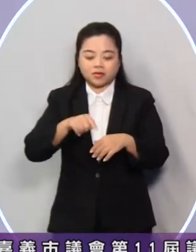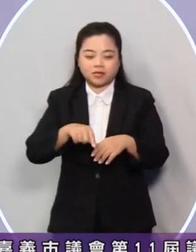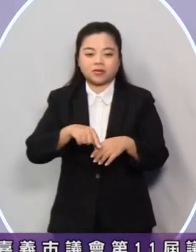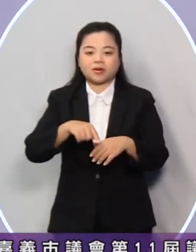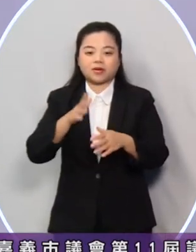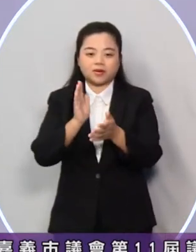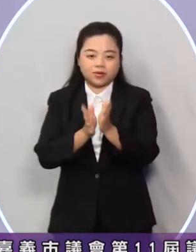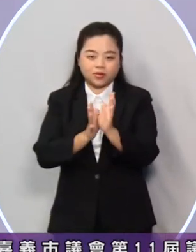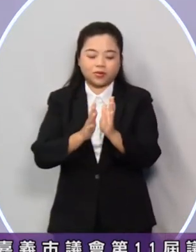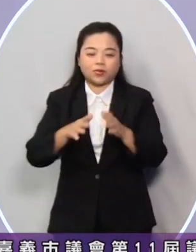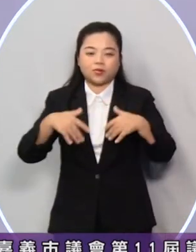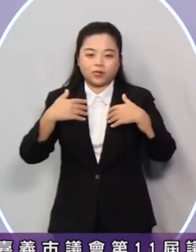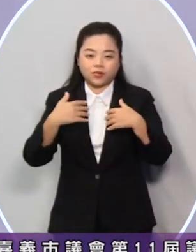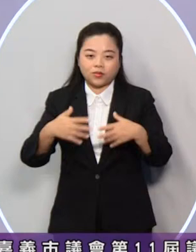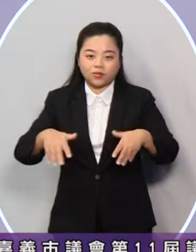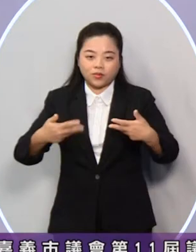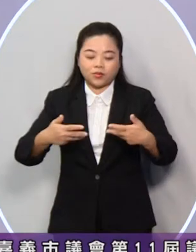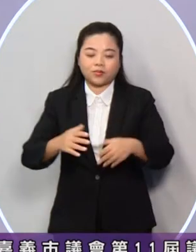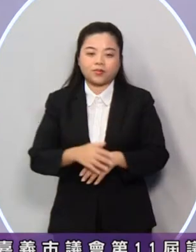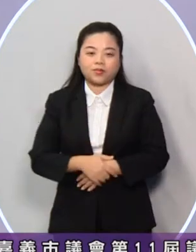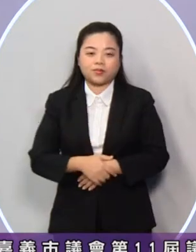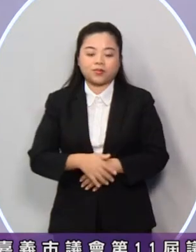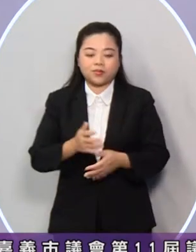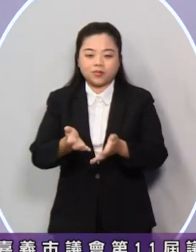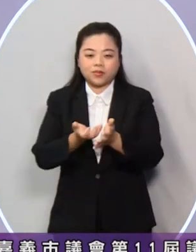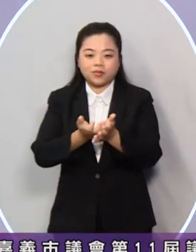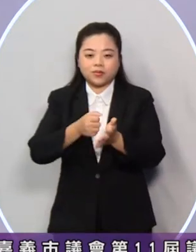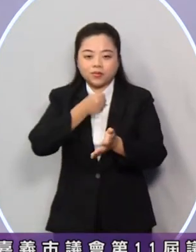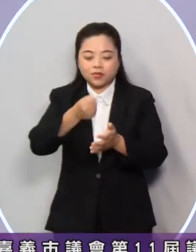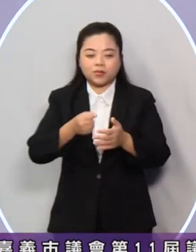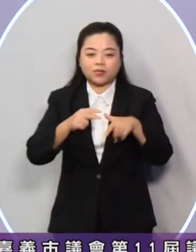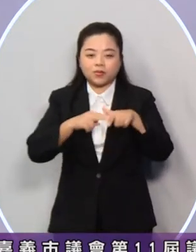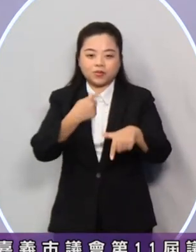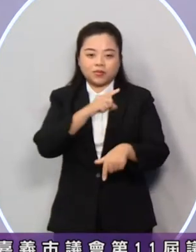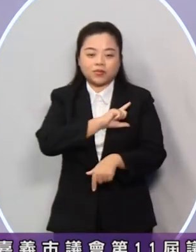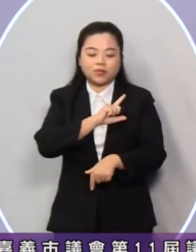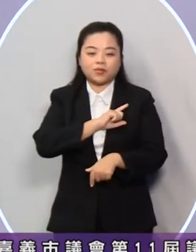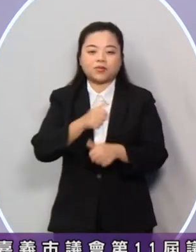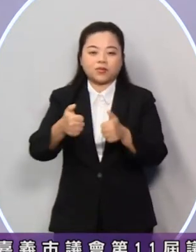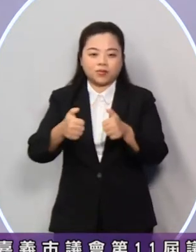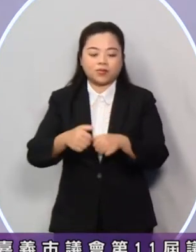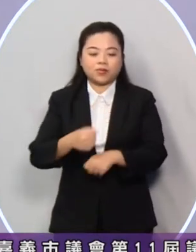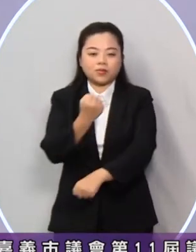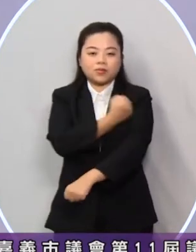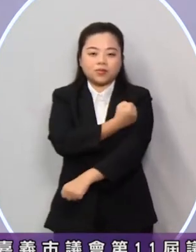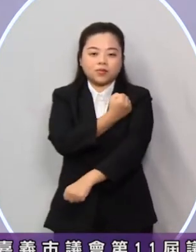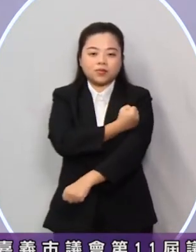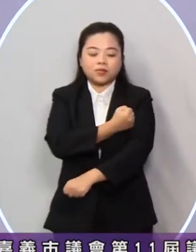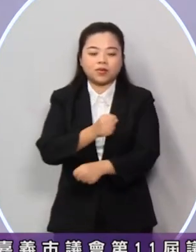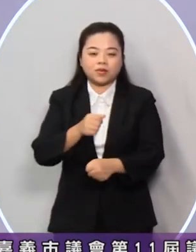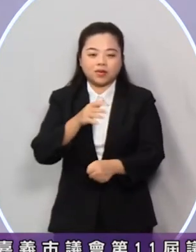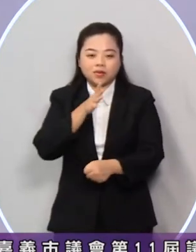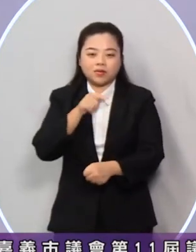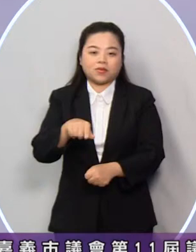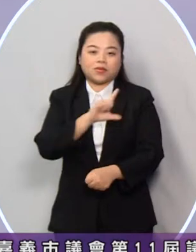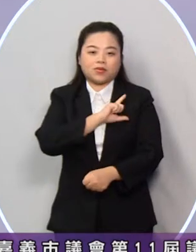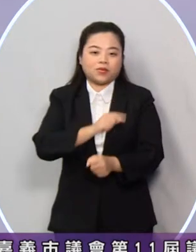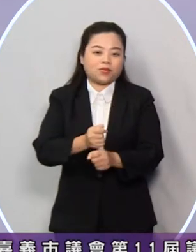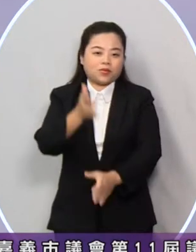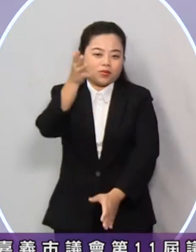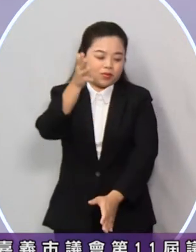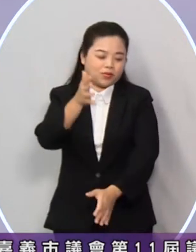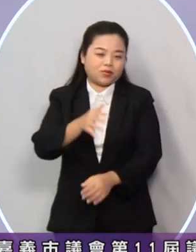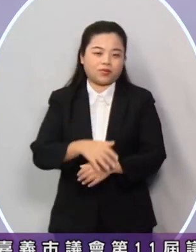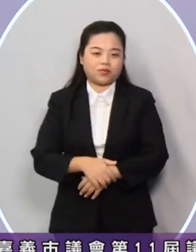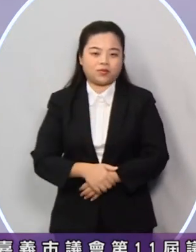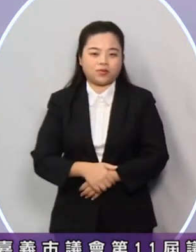我们来聊点轻松的。刚刚主持人有介绍了我的名字，非常感谢主持人这么辛苦念这个名字这名字